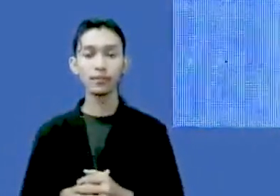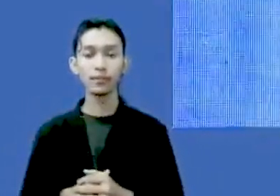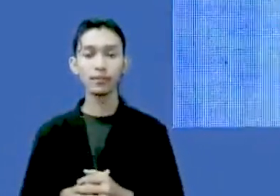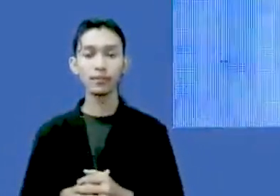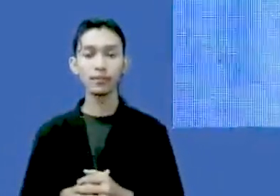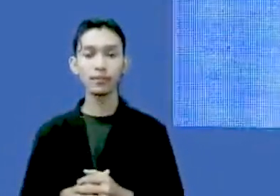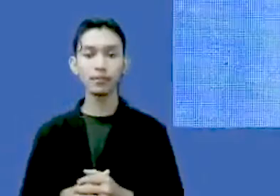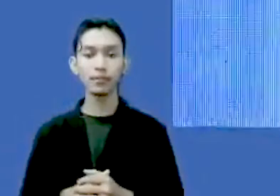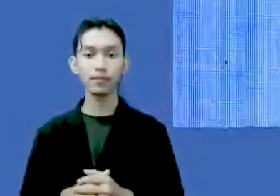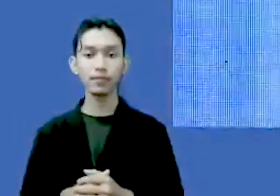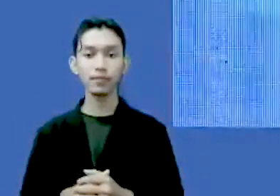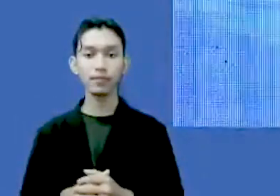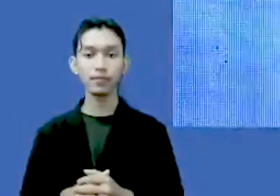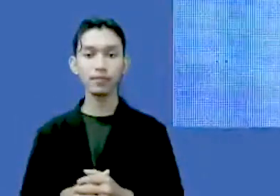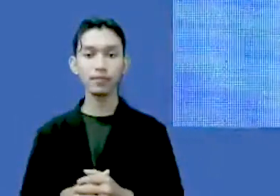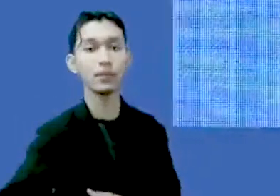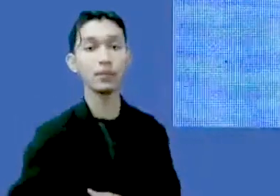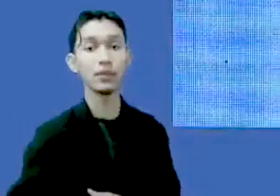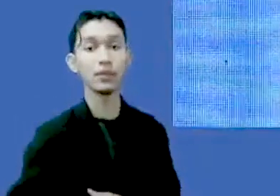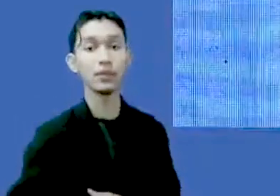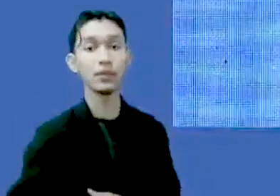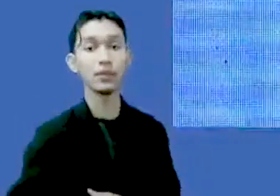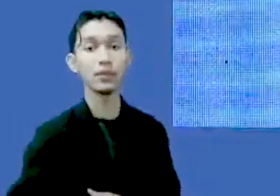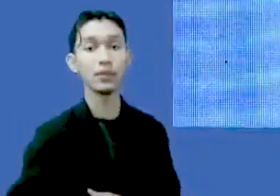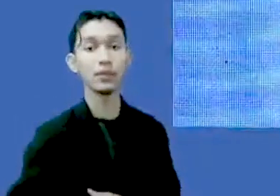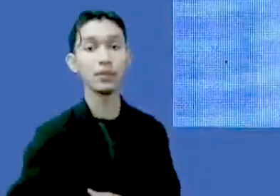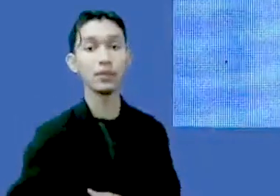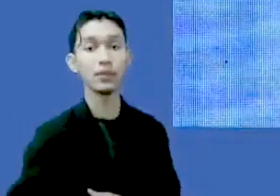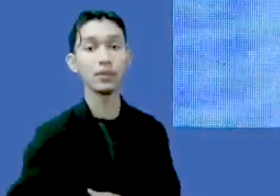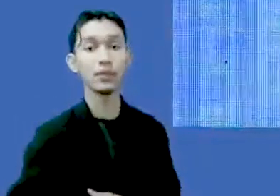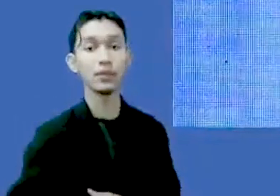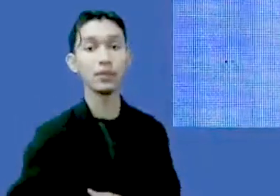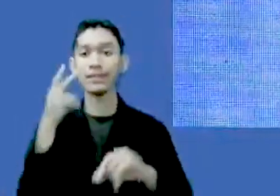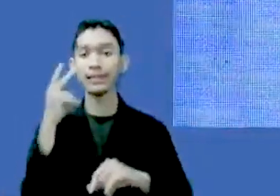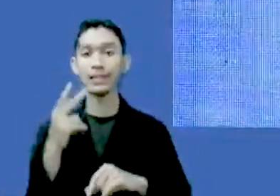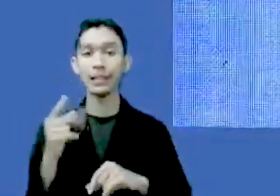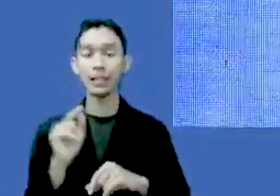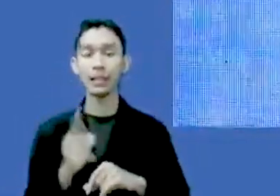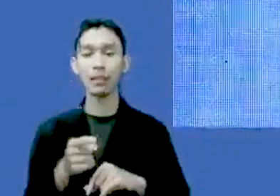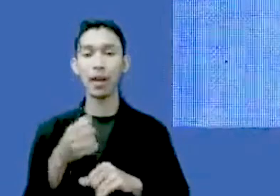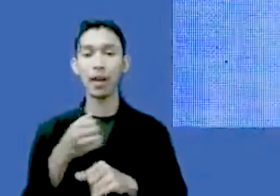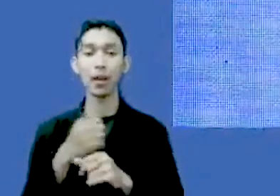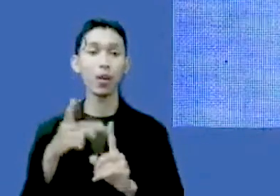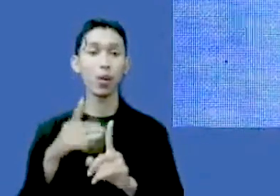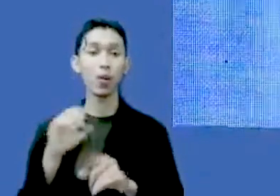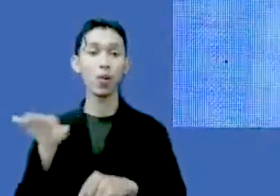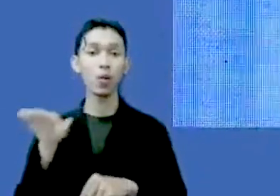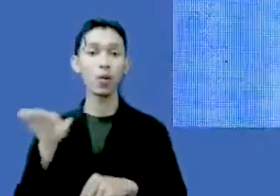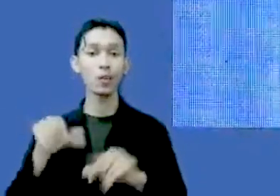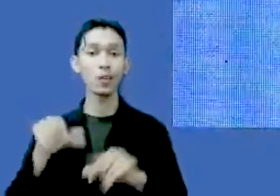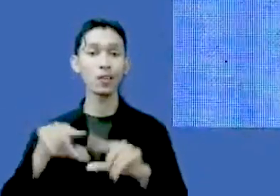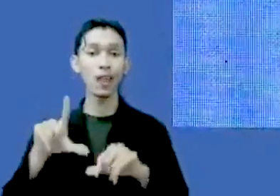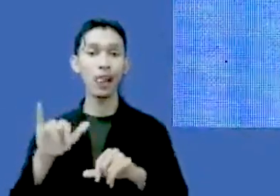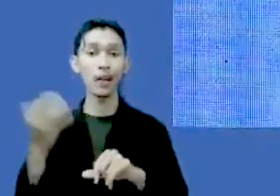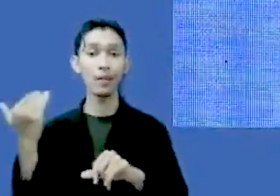salah satunya platformnya namanya Open C yang dipakai oleh Ghazali yang sangat viral